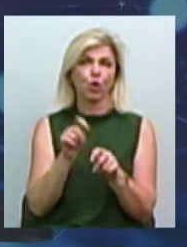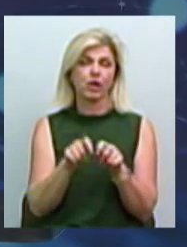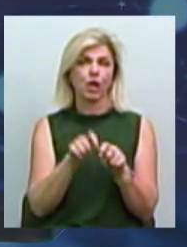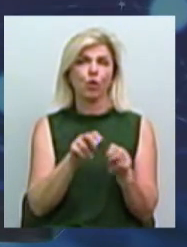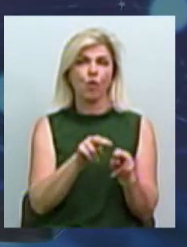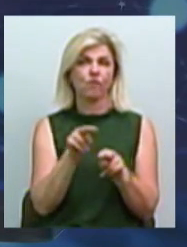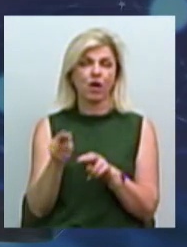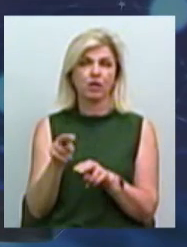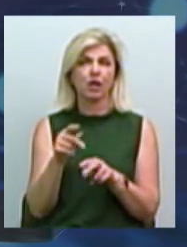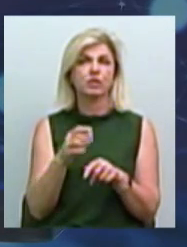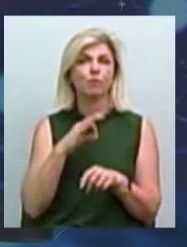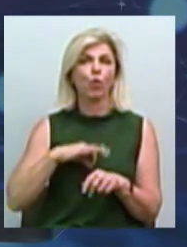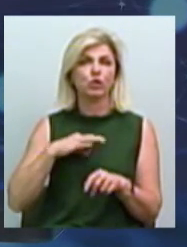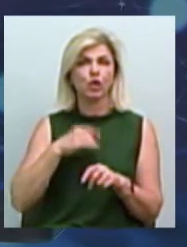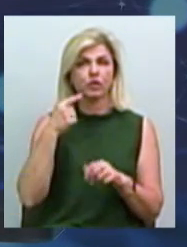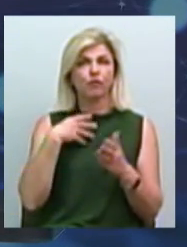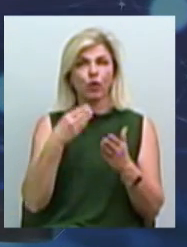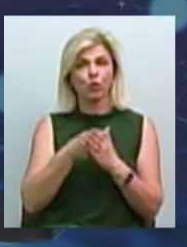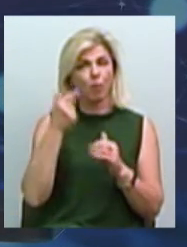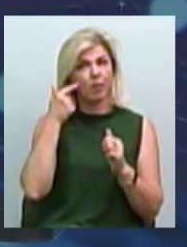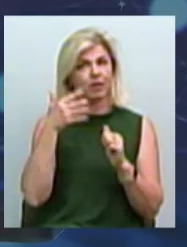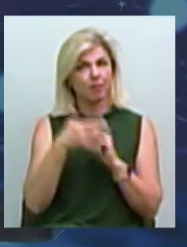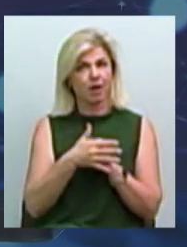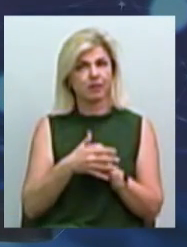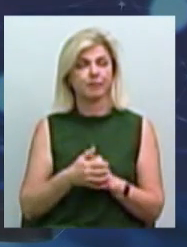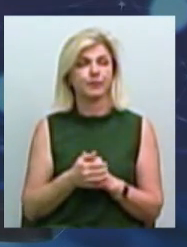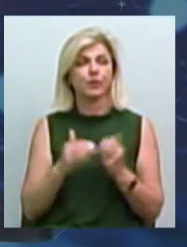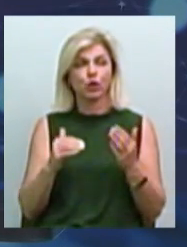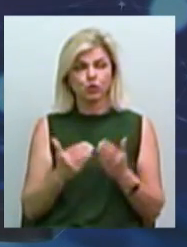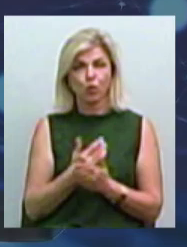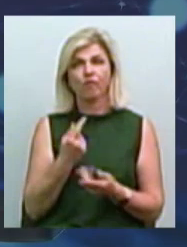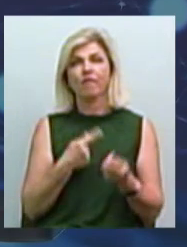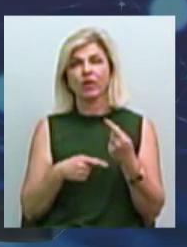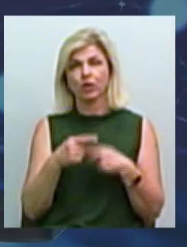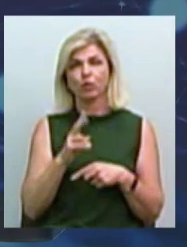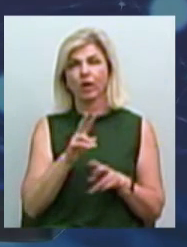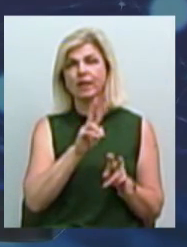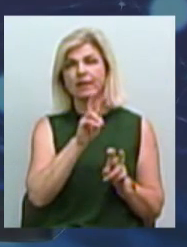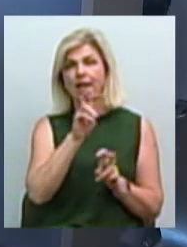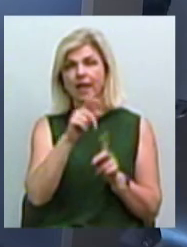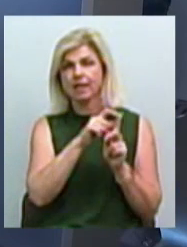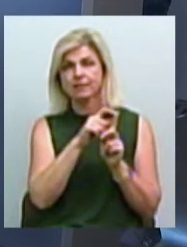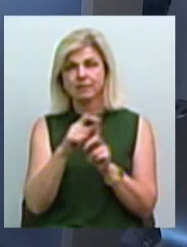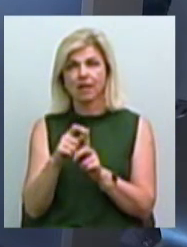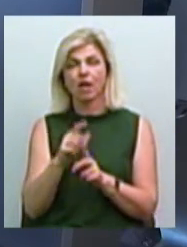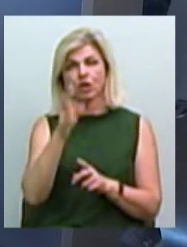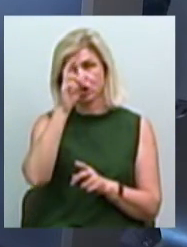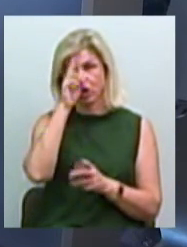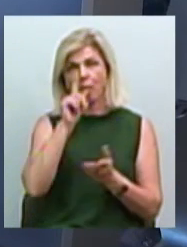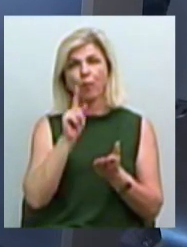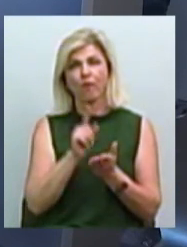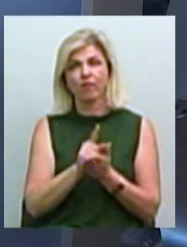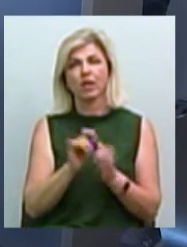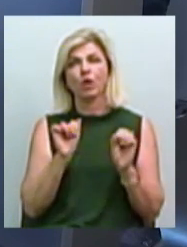використовувати своє власне розуміння, зачем він це робить. Ми знову повернулися до цієї тези, що держава може і, ну, повинна і